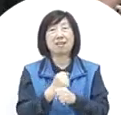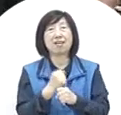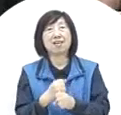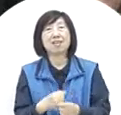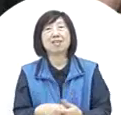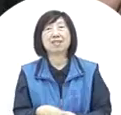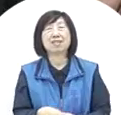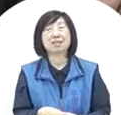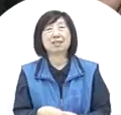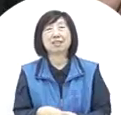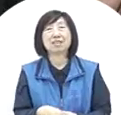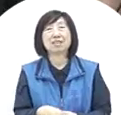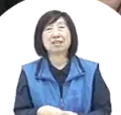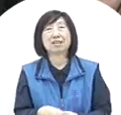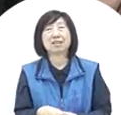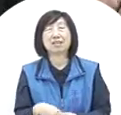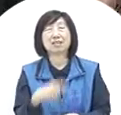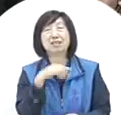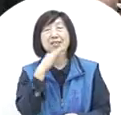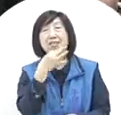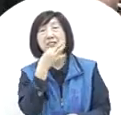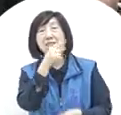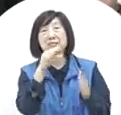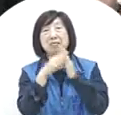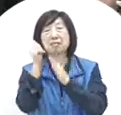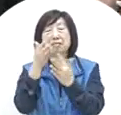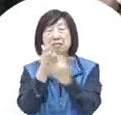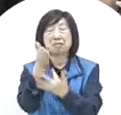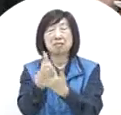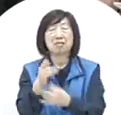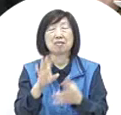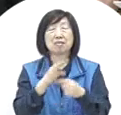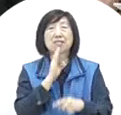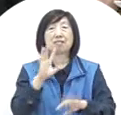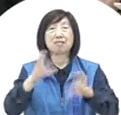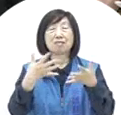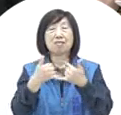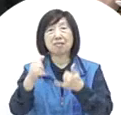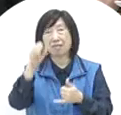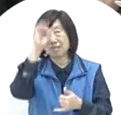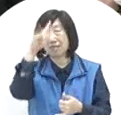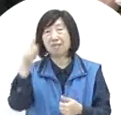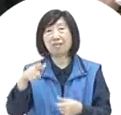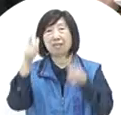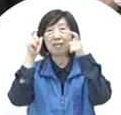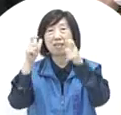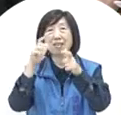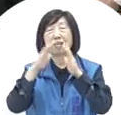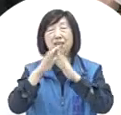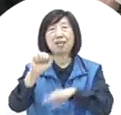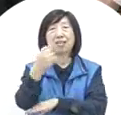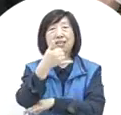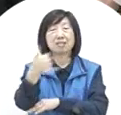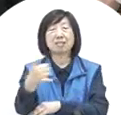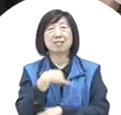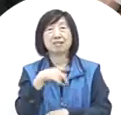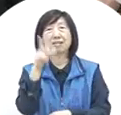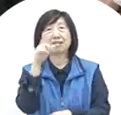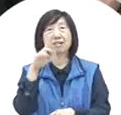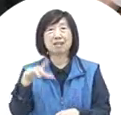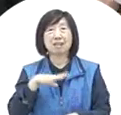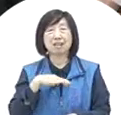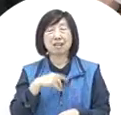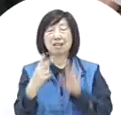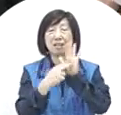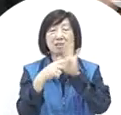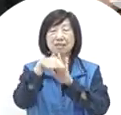哈，因为我怕这个局长又要抢答我哈。但是呢，这个国民党的高雄市议员认为说，老师在课堂上阐述